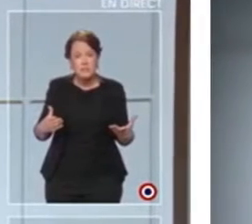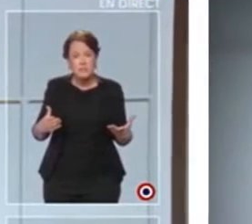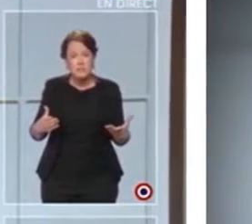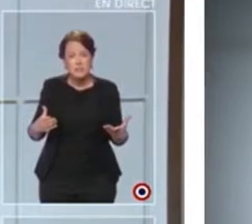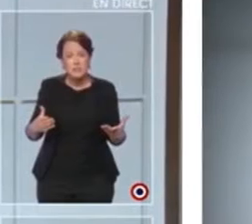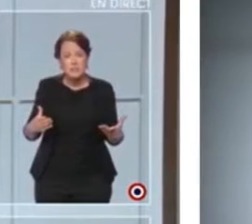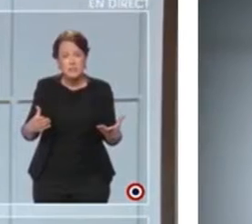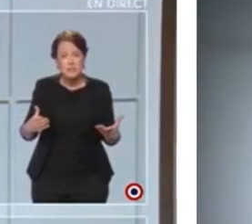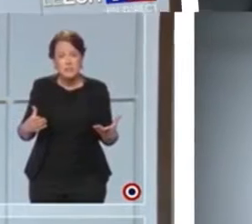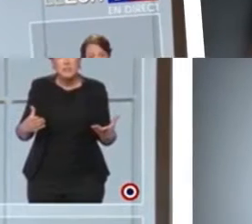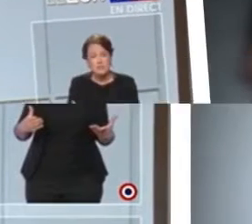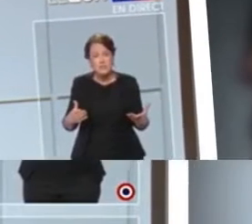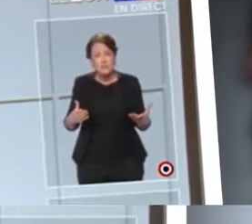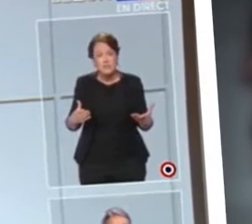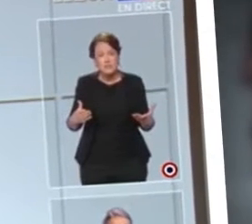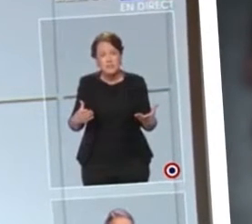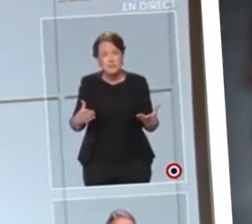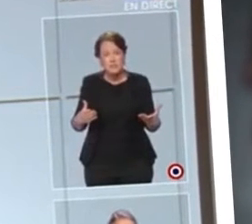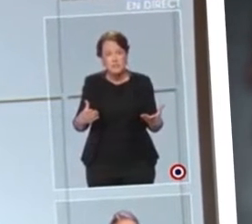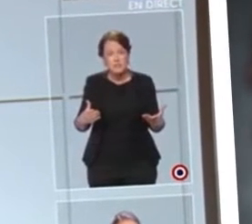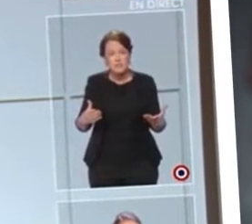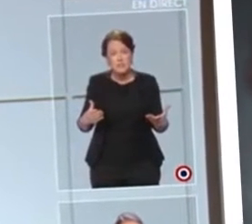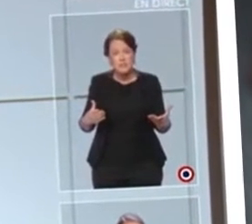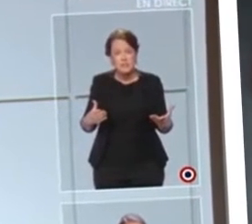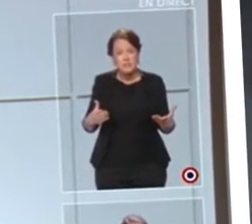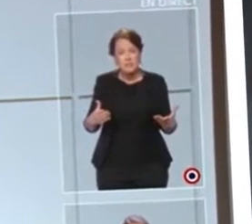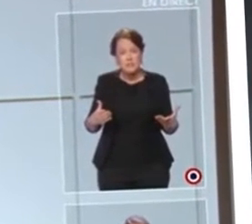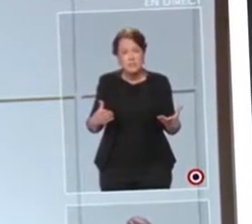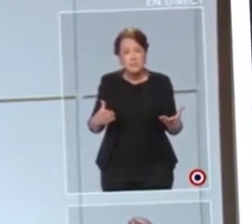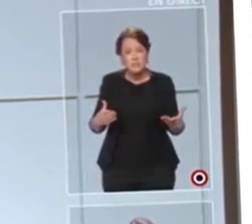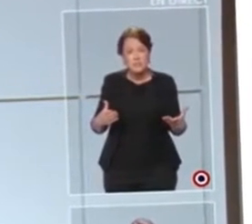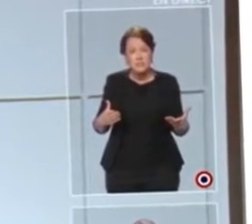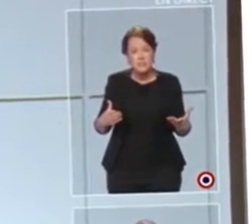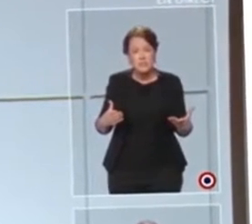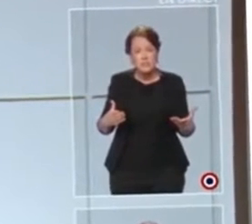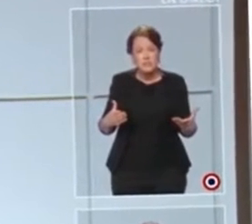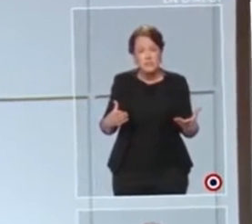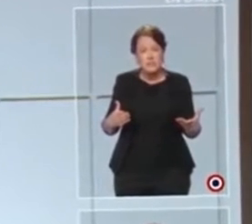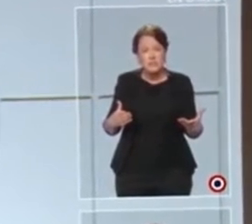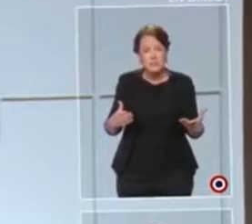matinée, l'allocution d'Emmanuel Macron a été suivie par